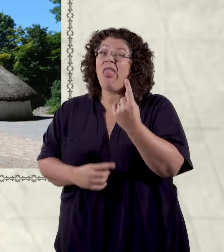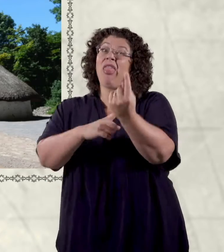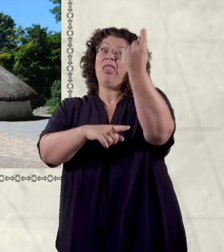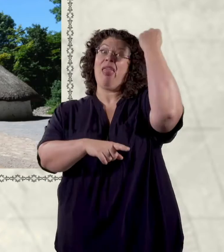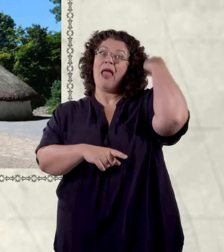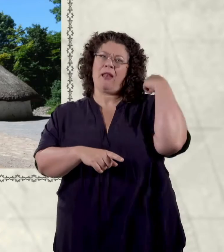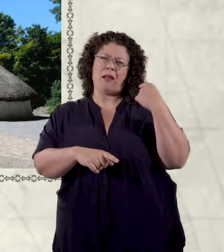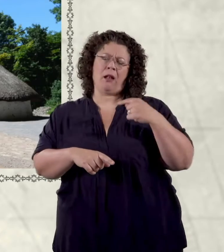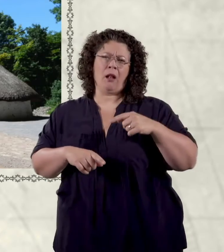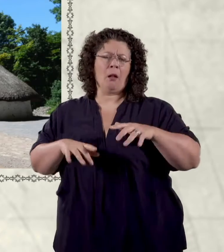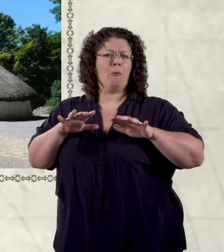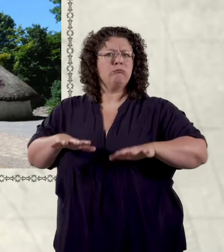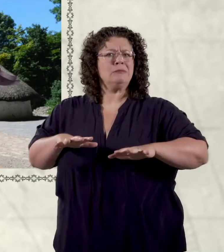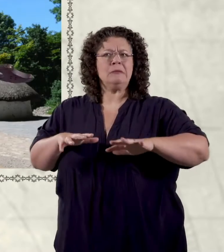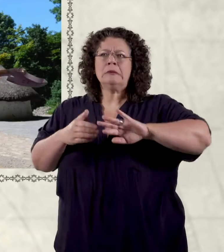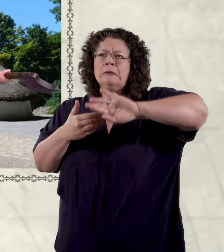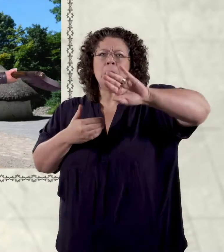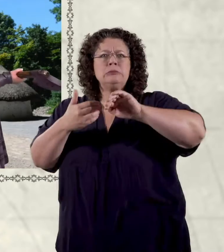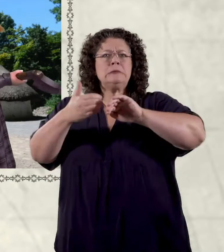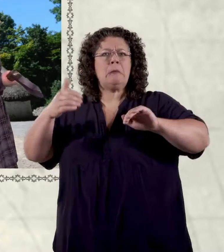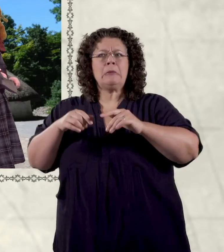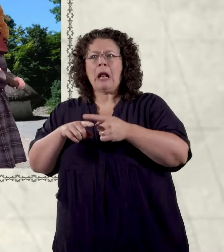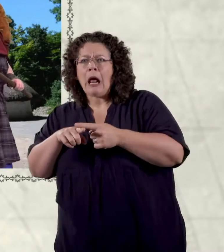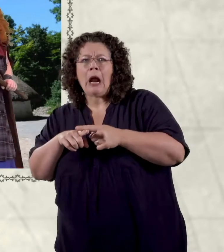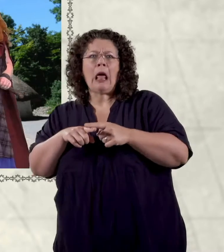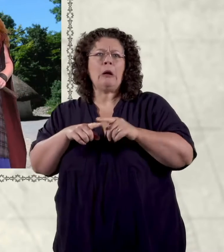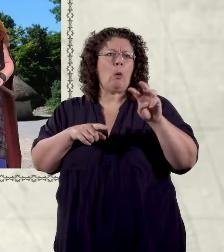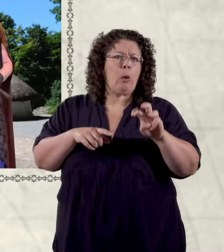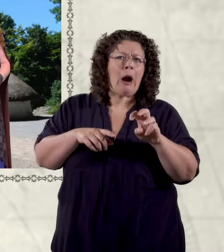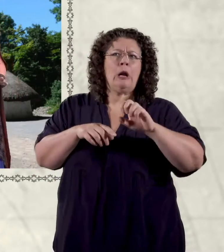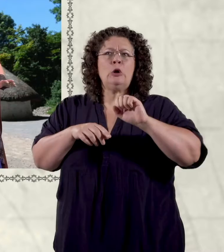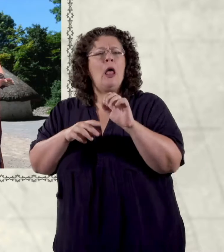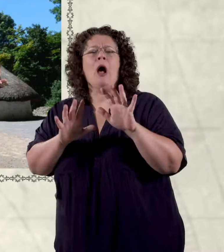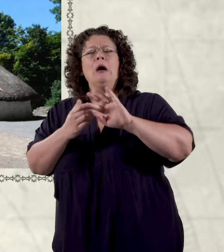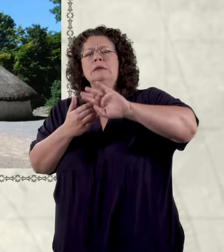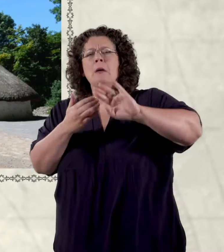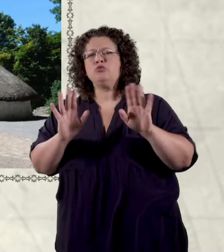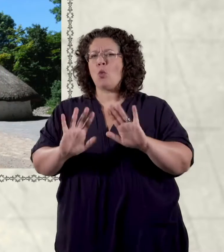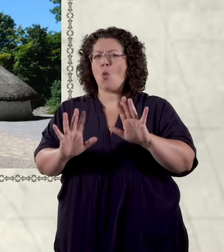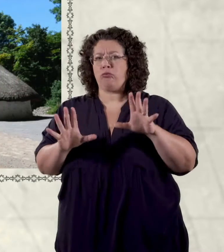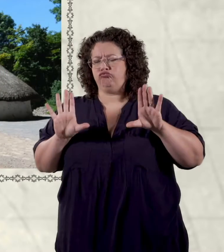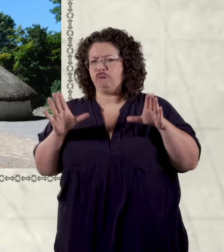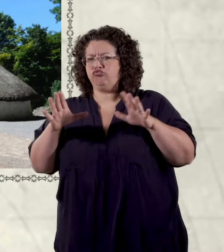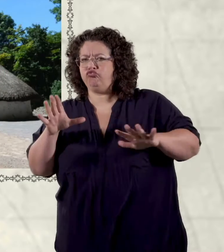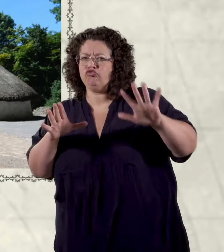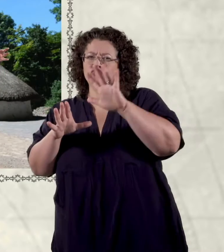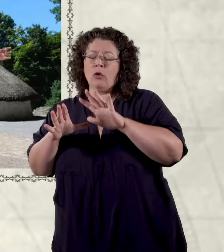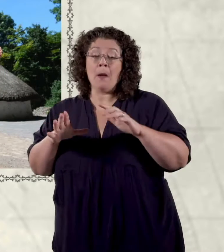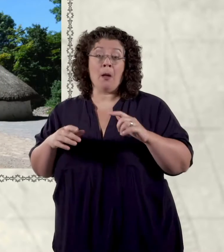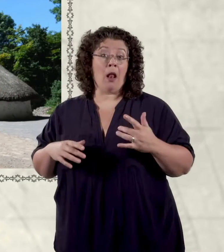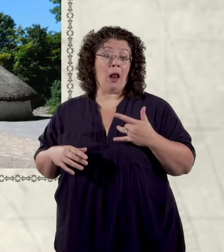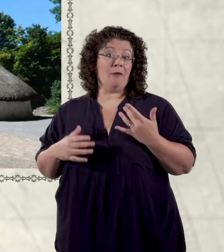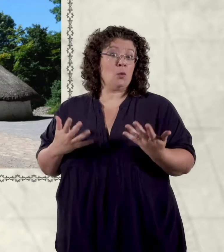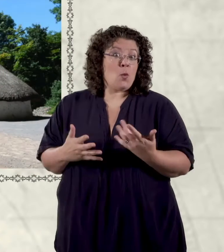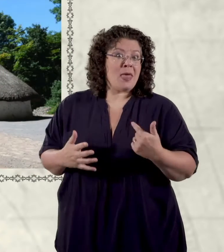ddim Cymru, Lloegr, yr Alban. Roedd Prydain yn un wlad fawr. Ac ro'n i'n byw